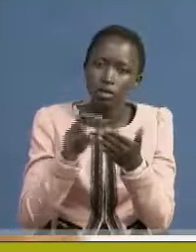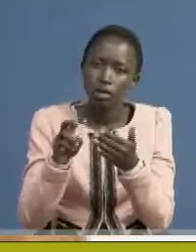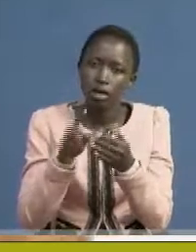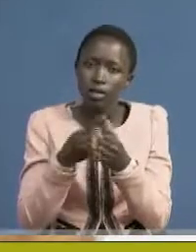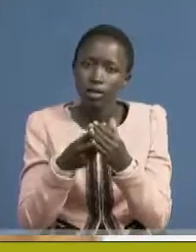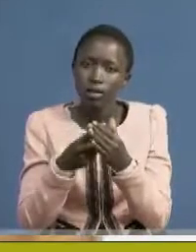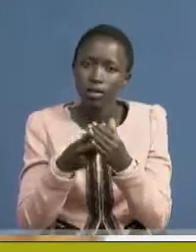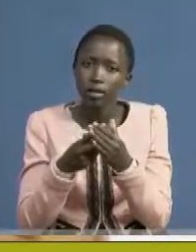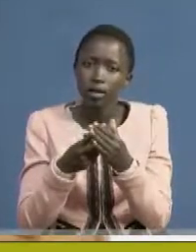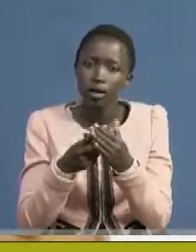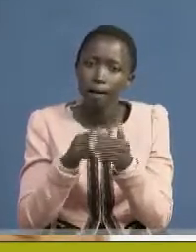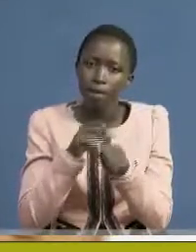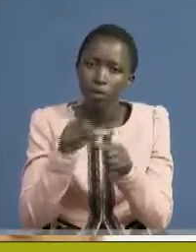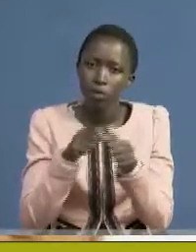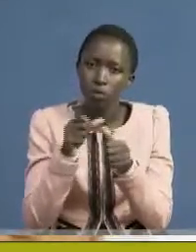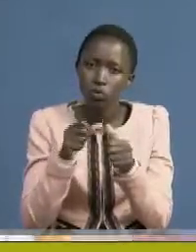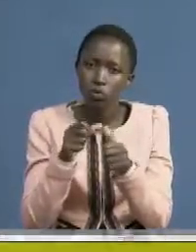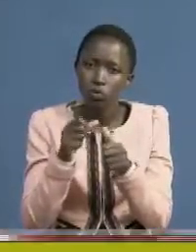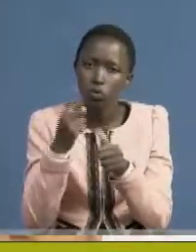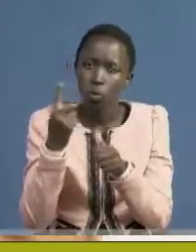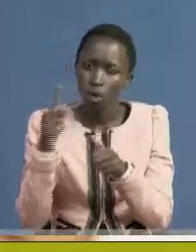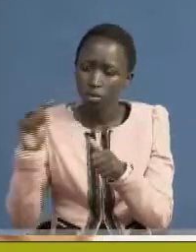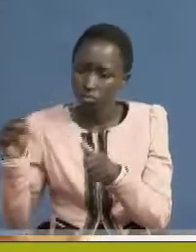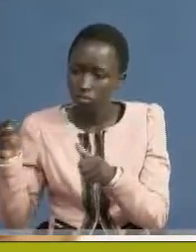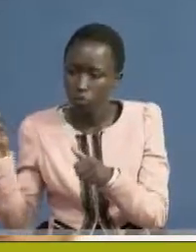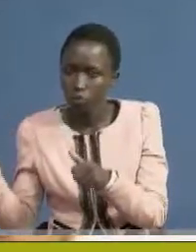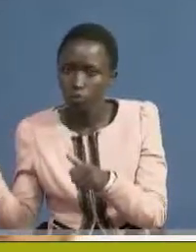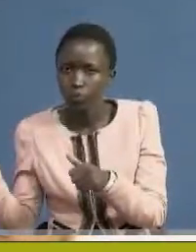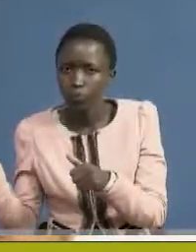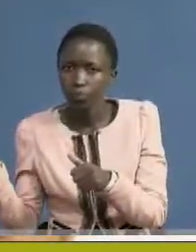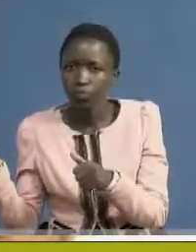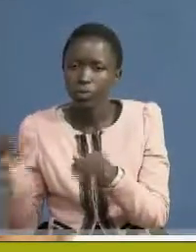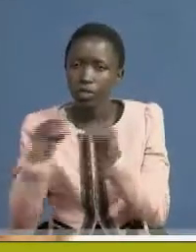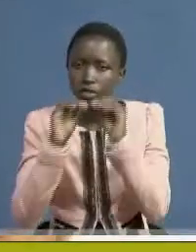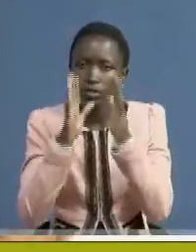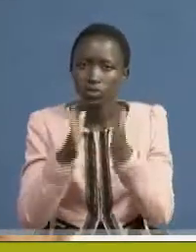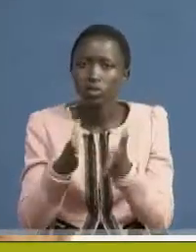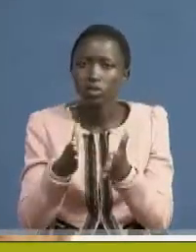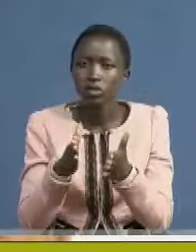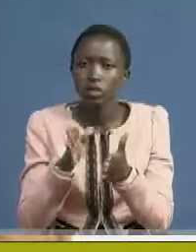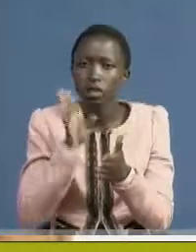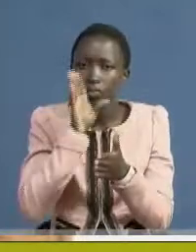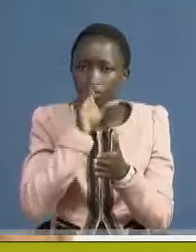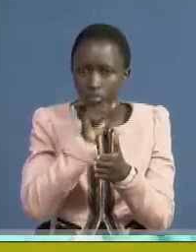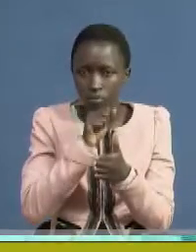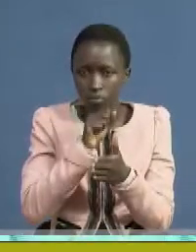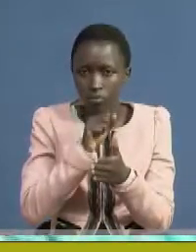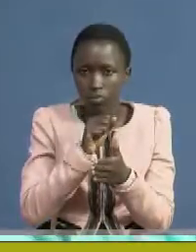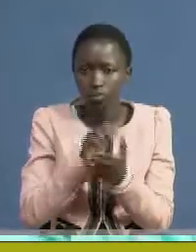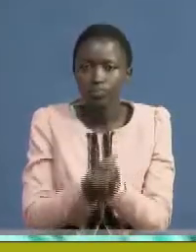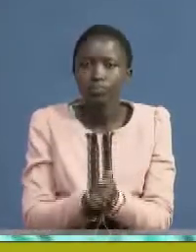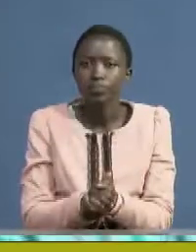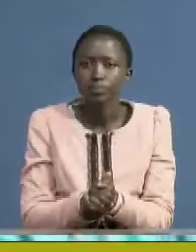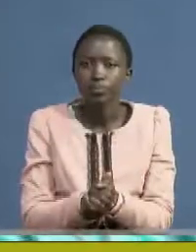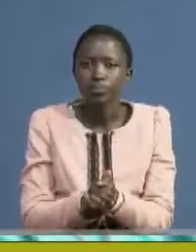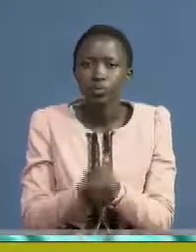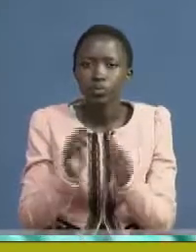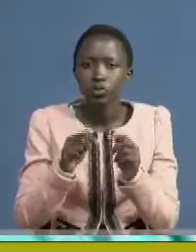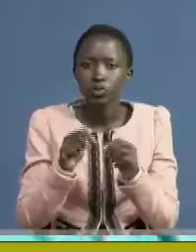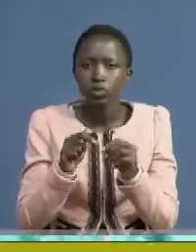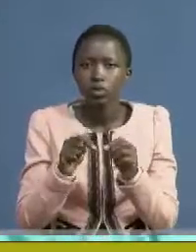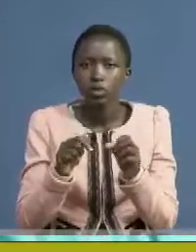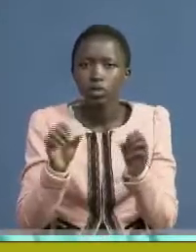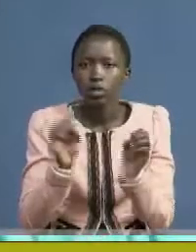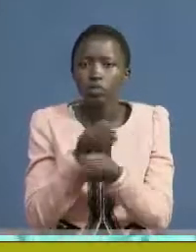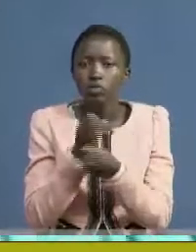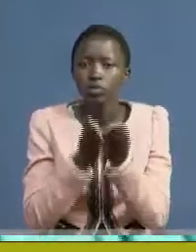hiyo pesa almost to a tune of 1 billion ya walimu itapotea bure. Teachers SACCO today cannot service